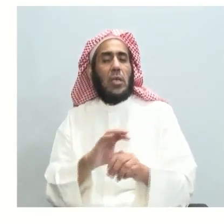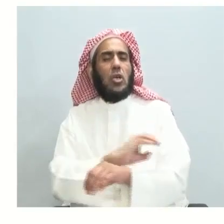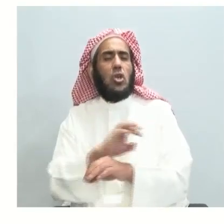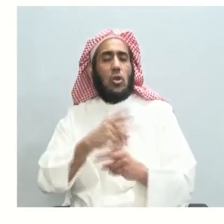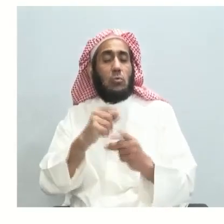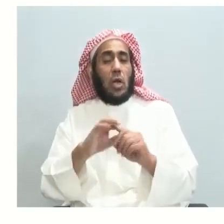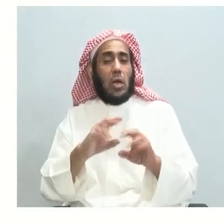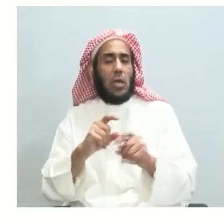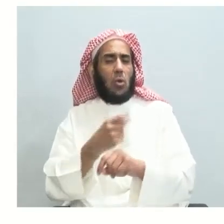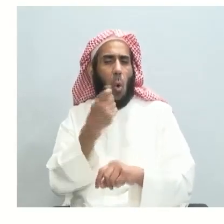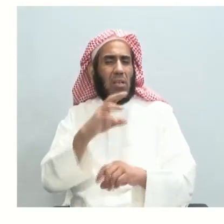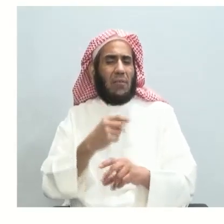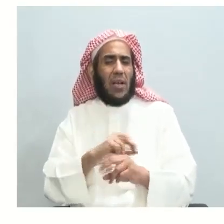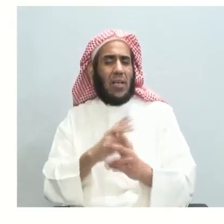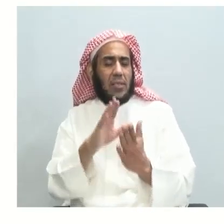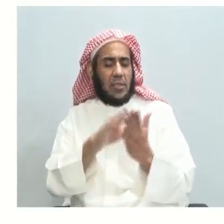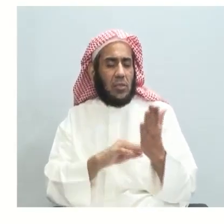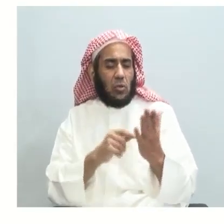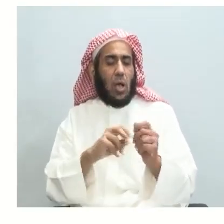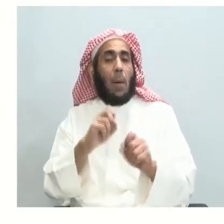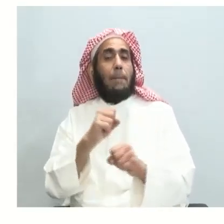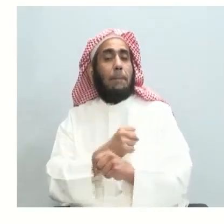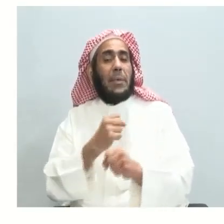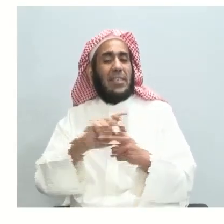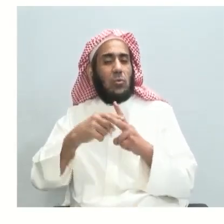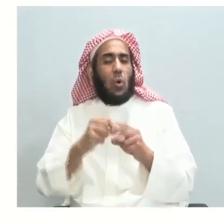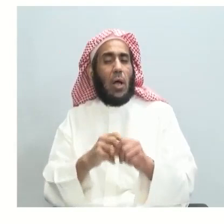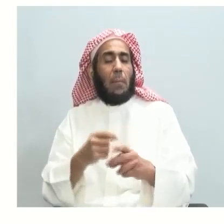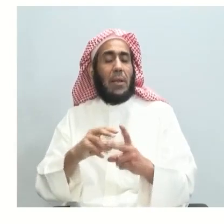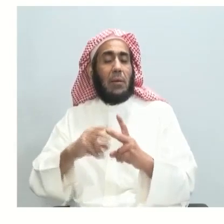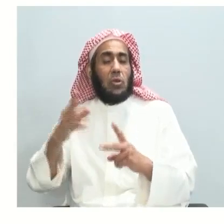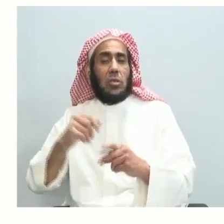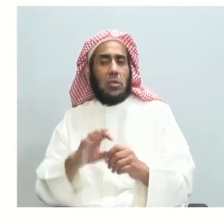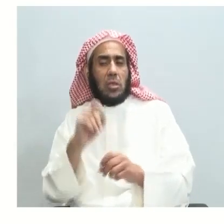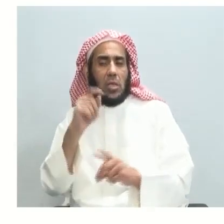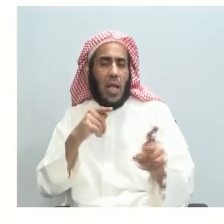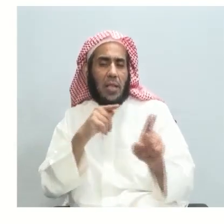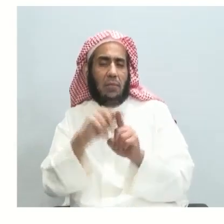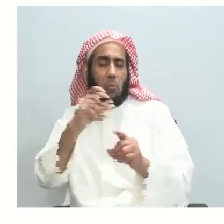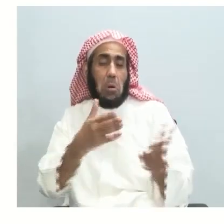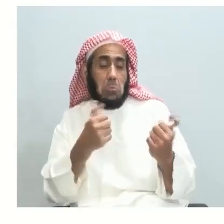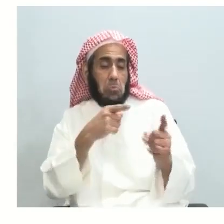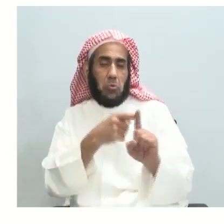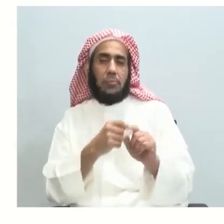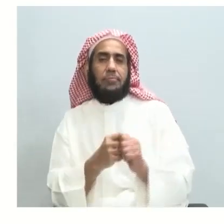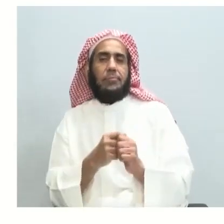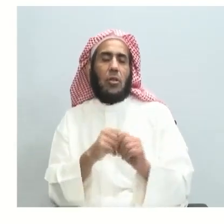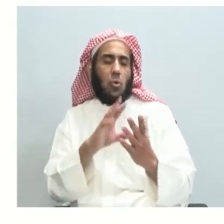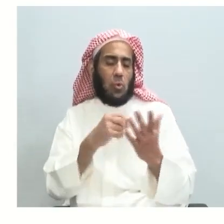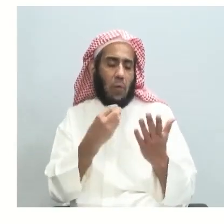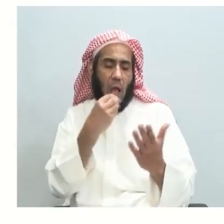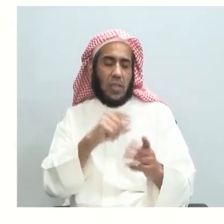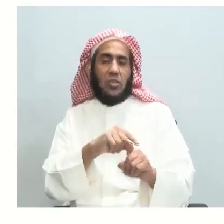وصفات صحيه مصنوعه من منتجاتها لماذا لكي تستهدف عملاءه بالتالي قد ياتيه عملاء لشراء هذا المنتج او هذه الوصفات